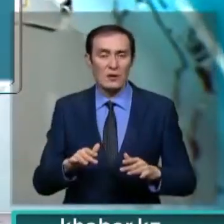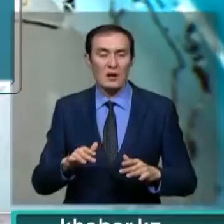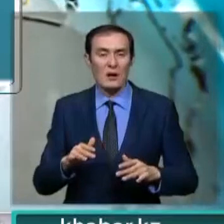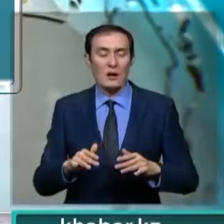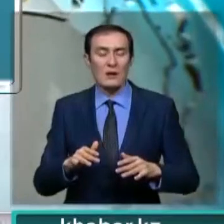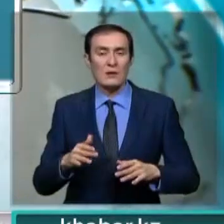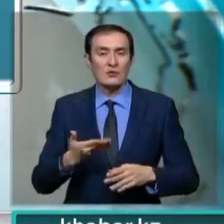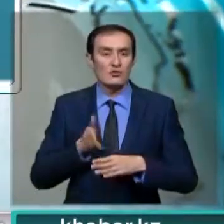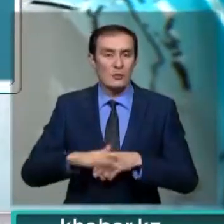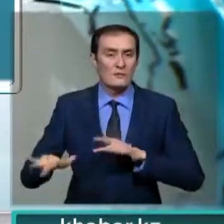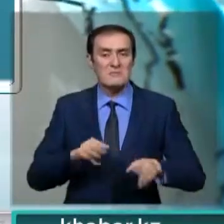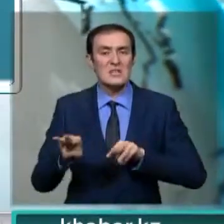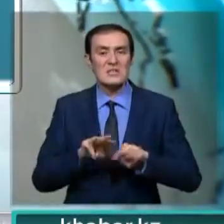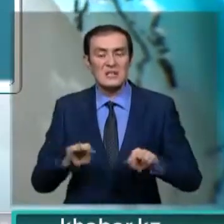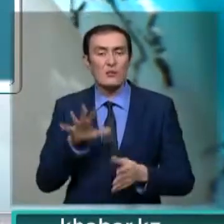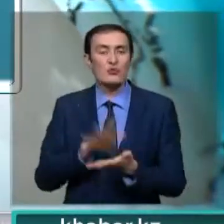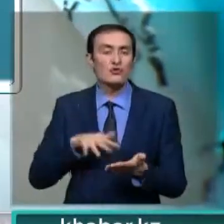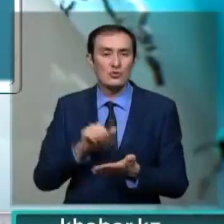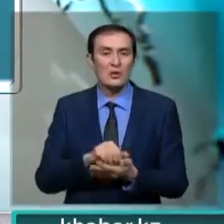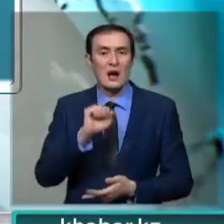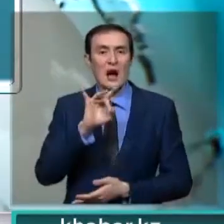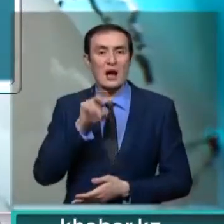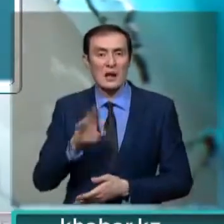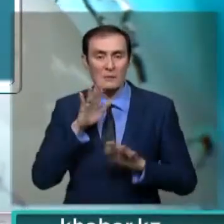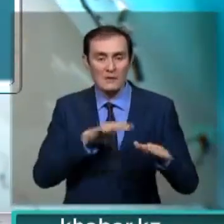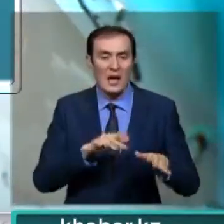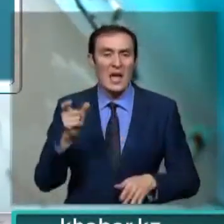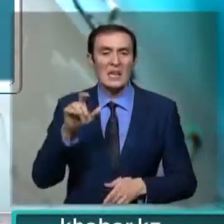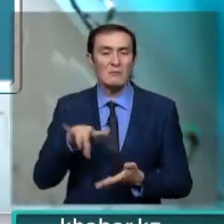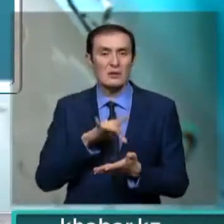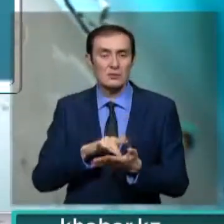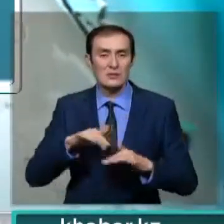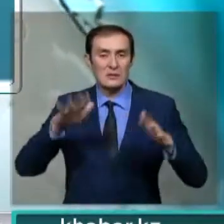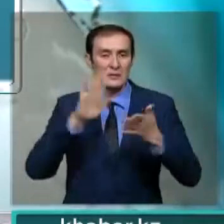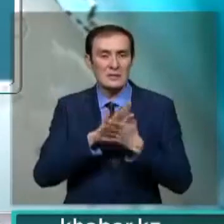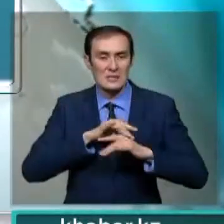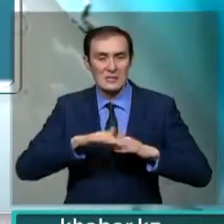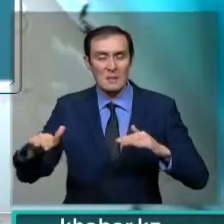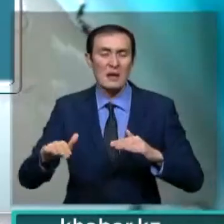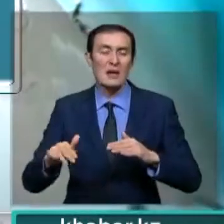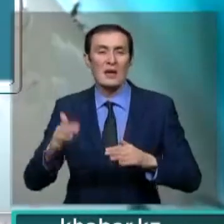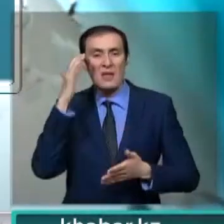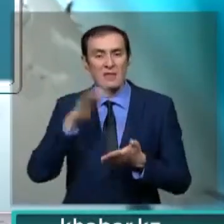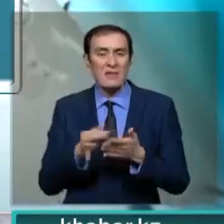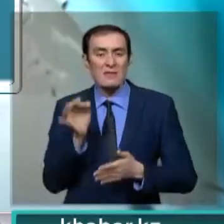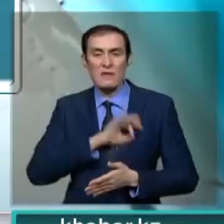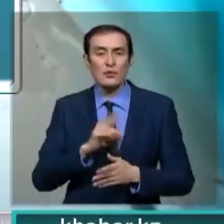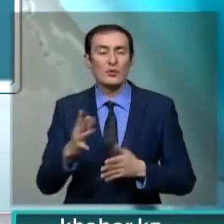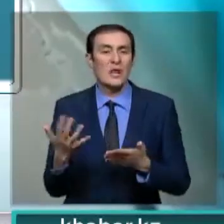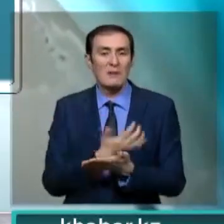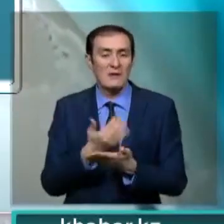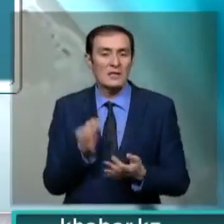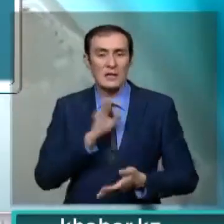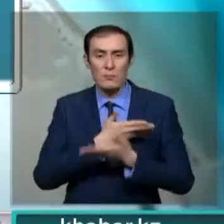лавке министерством уничтожили орал экибастуз засыпает золой степь нет не служит тем кто ее добывает